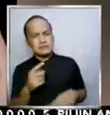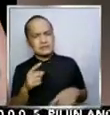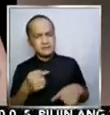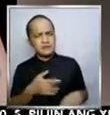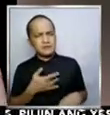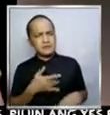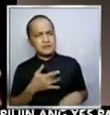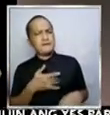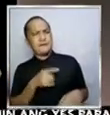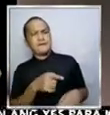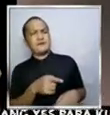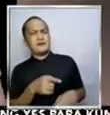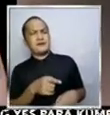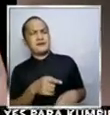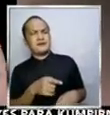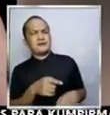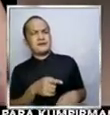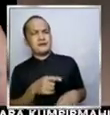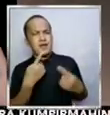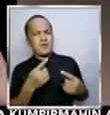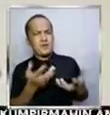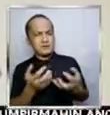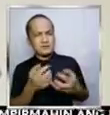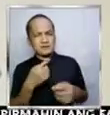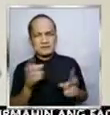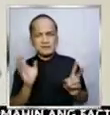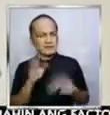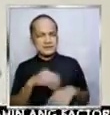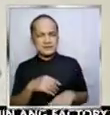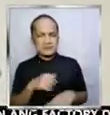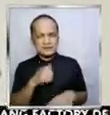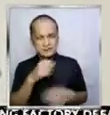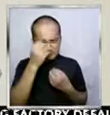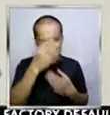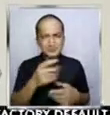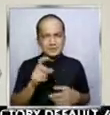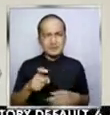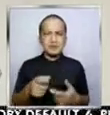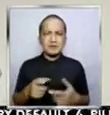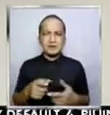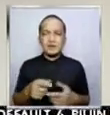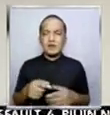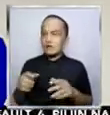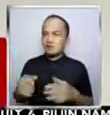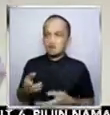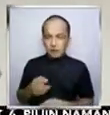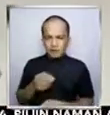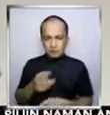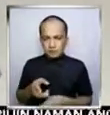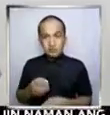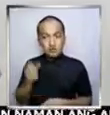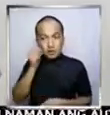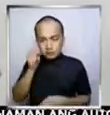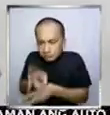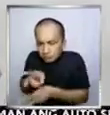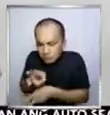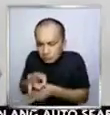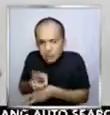like I revealed something I wasn't supposed to reveal." Hands-on si Solen sa pag-aalaga, lalo't wala silang